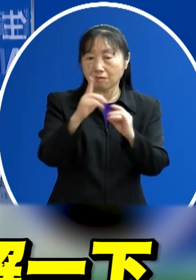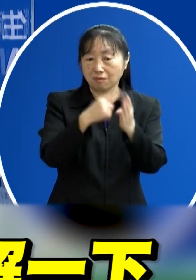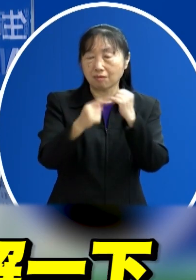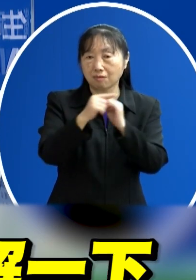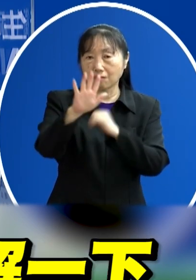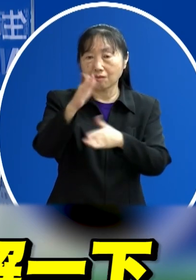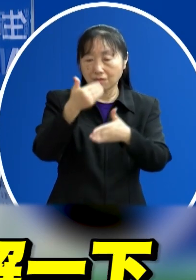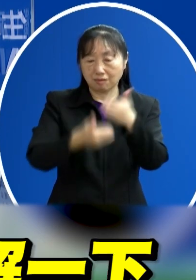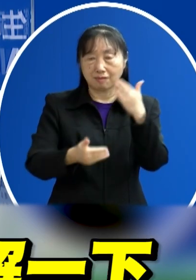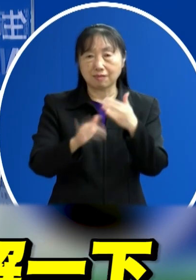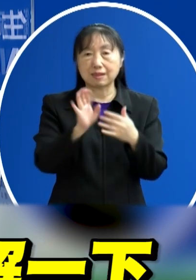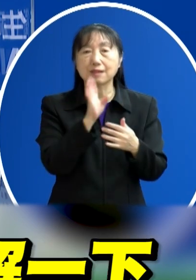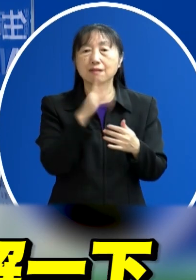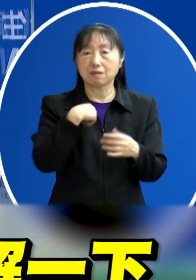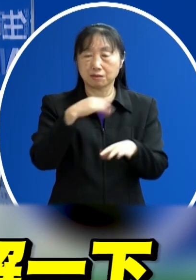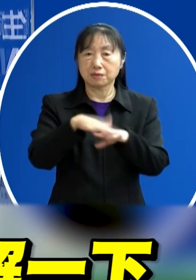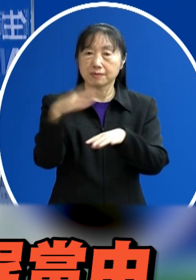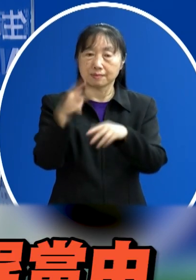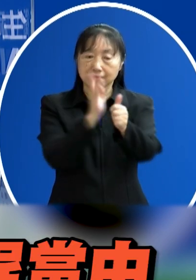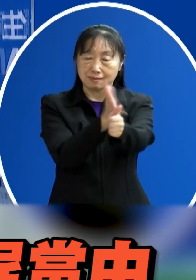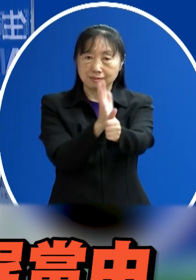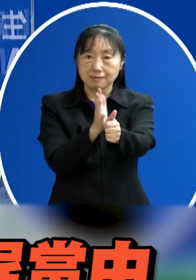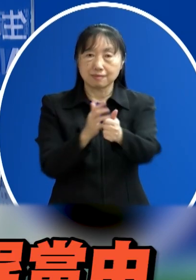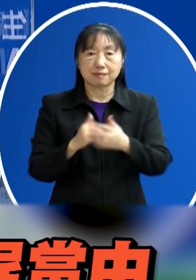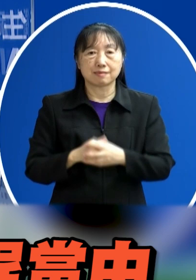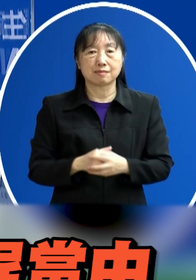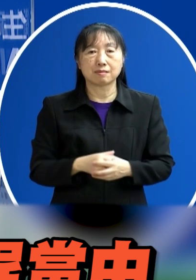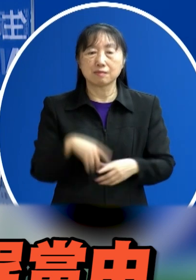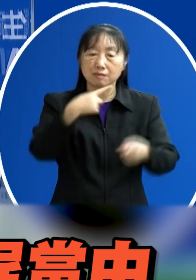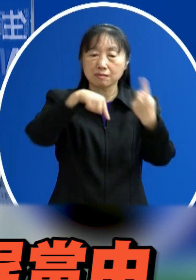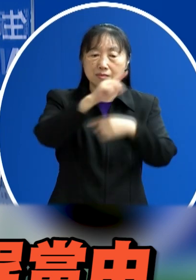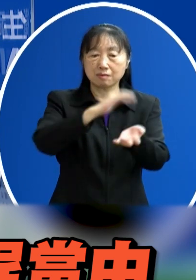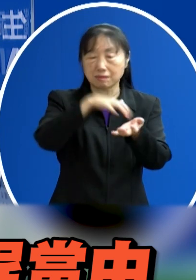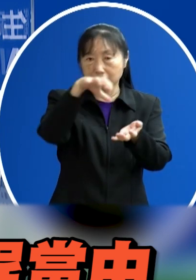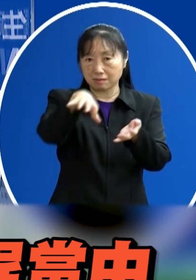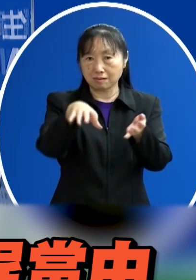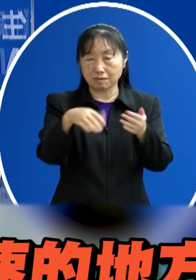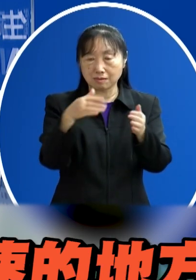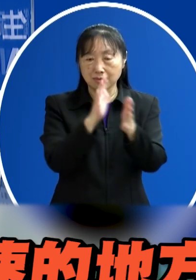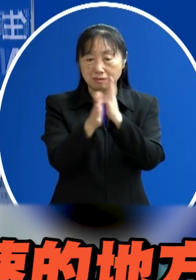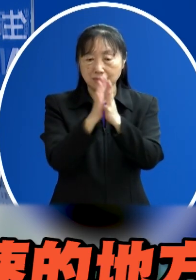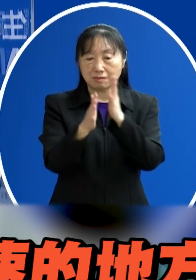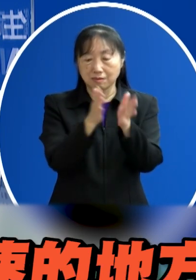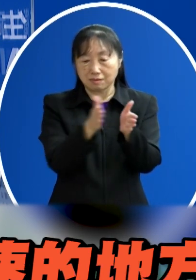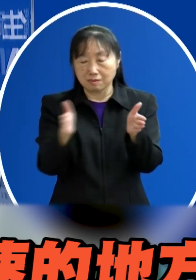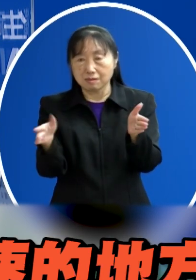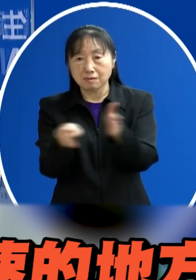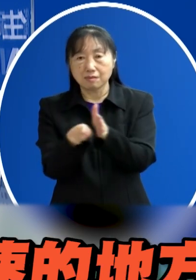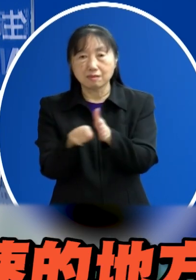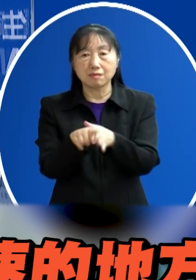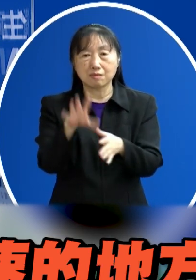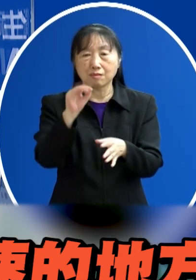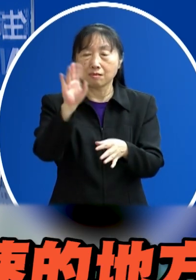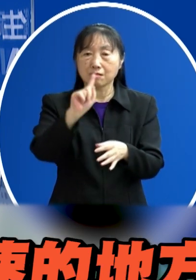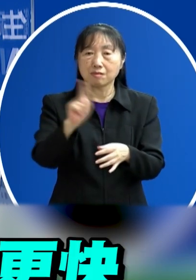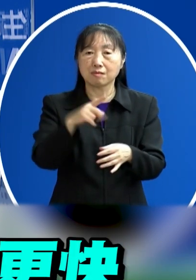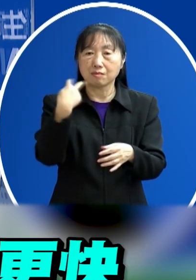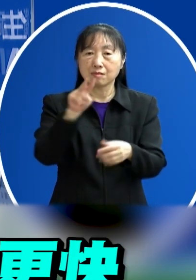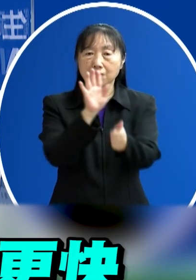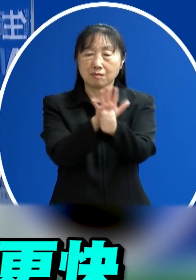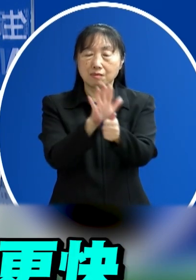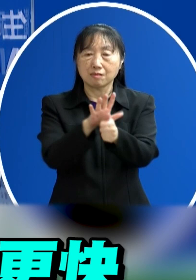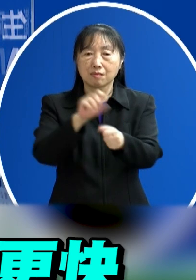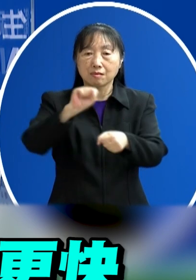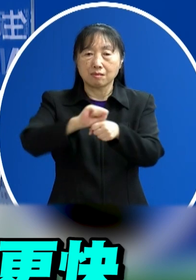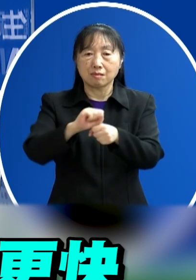还会在后续再了解一下，就是说在整个转院的安排的过程当中，还有没有什么可以再加速的地方哈，